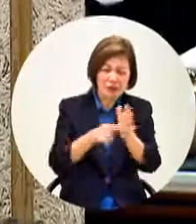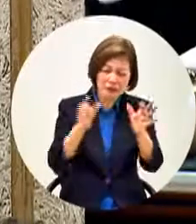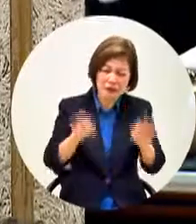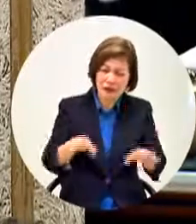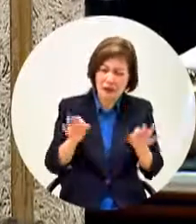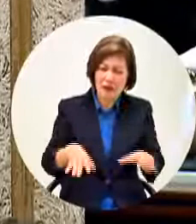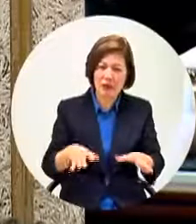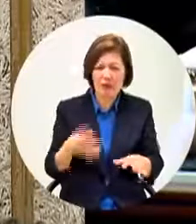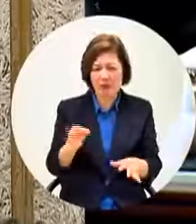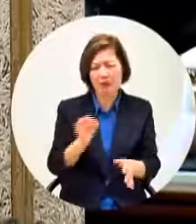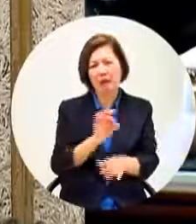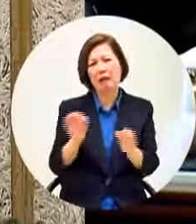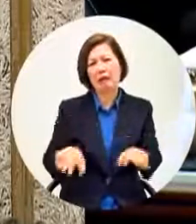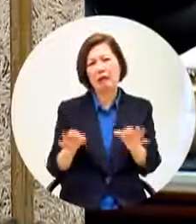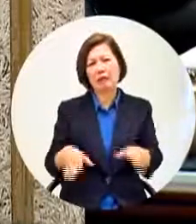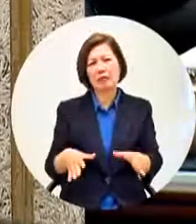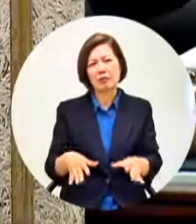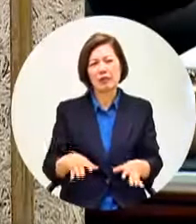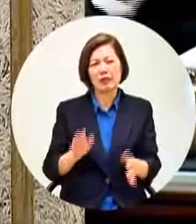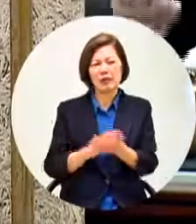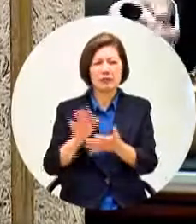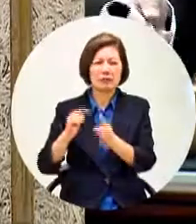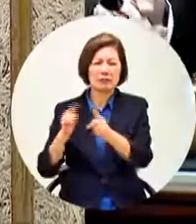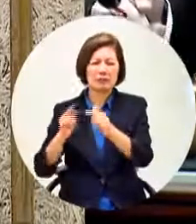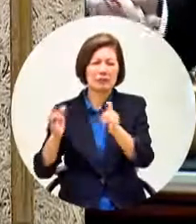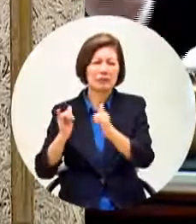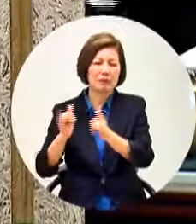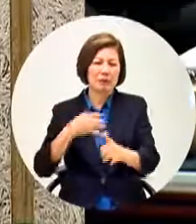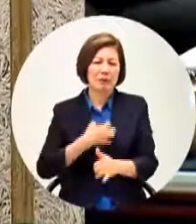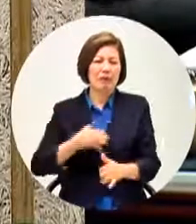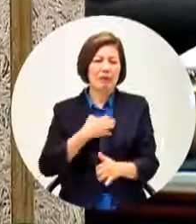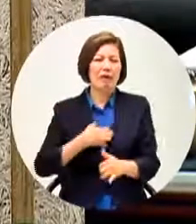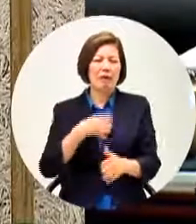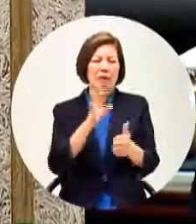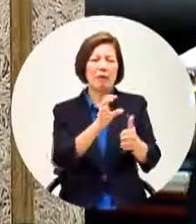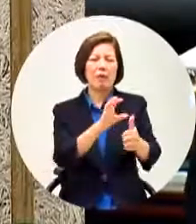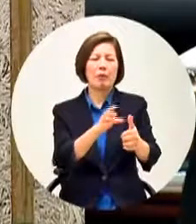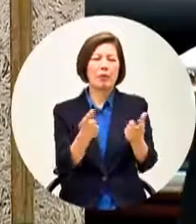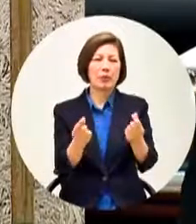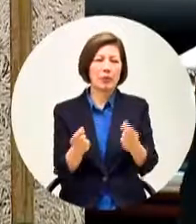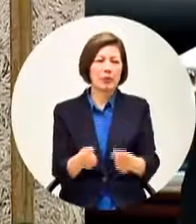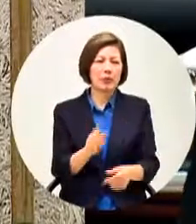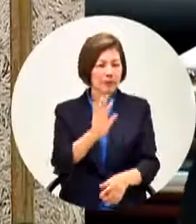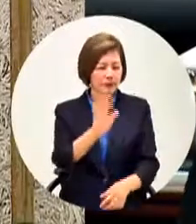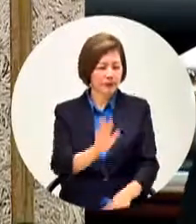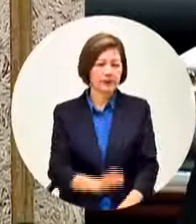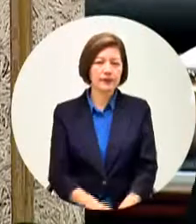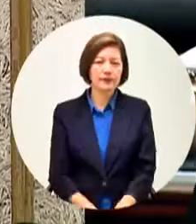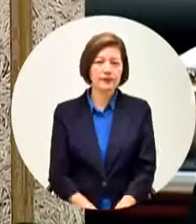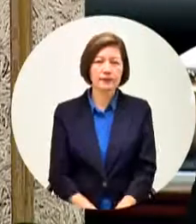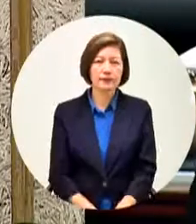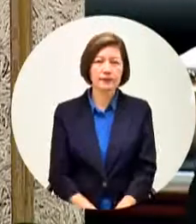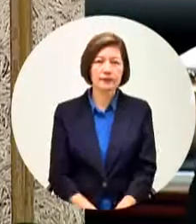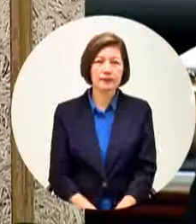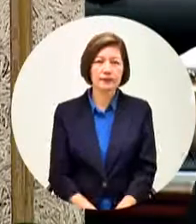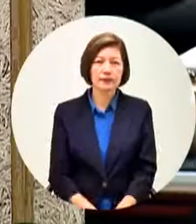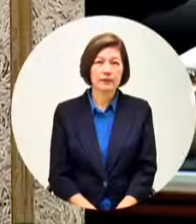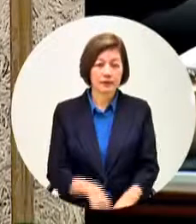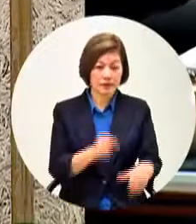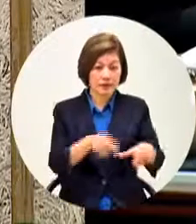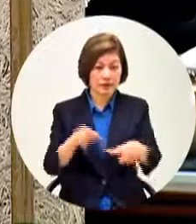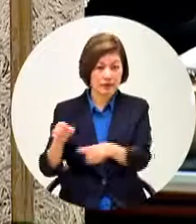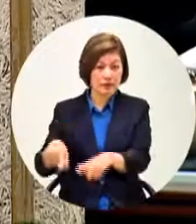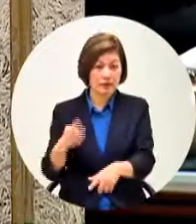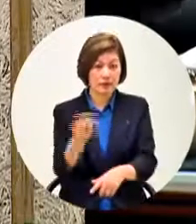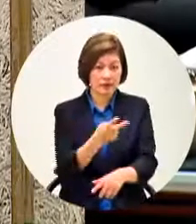民众骂。我、哦啊、本身遮是咪拜托阮水利局，啊，都两间顾问公司甲阮水利局